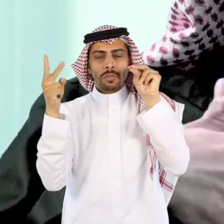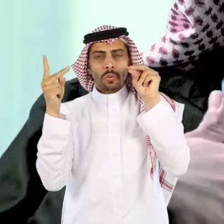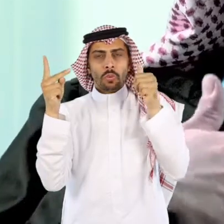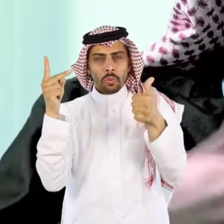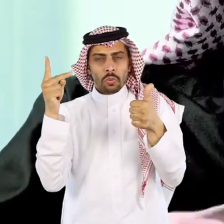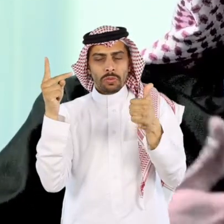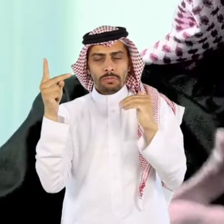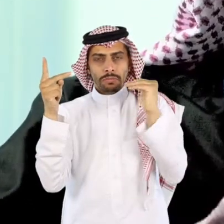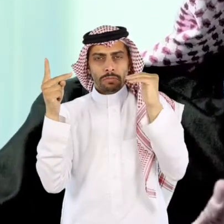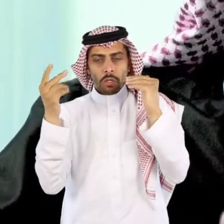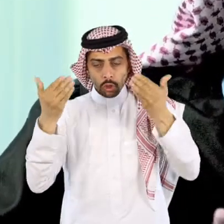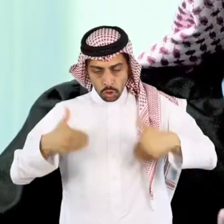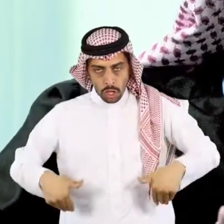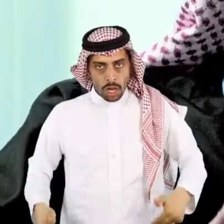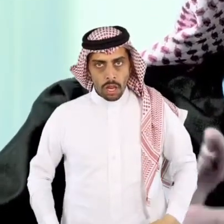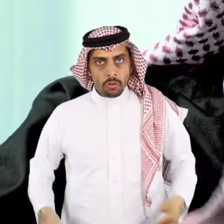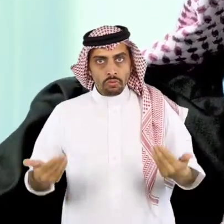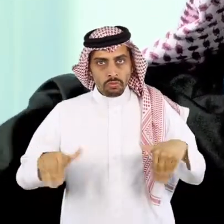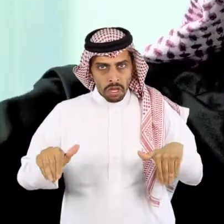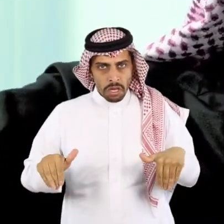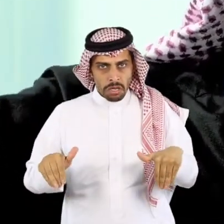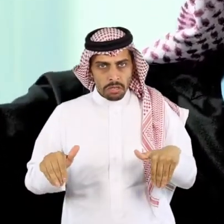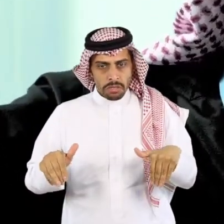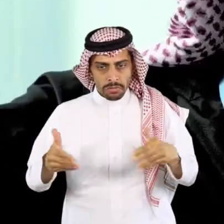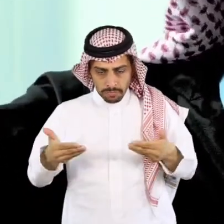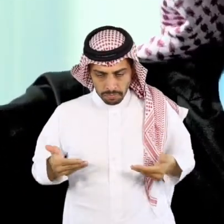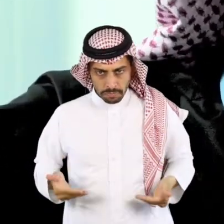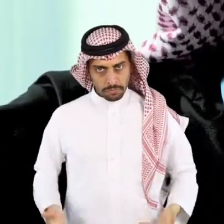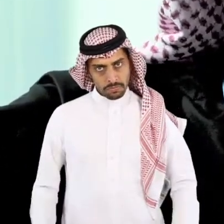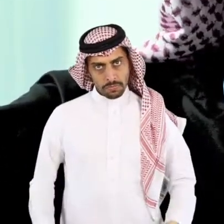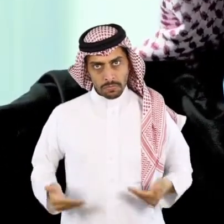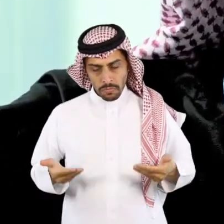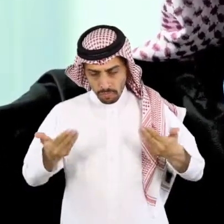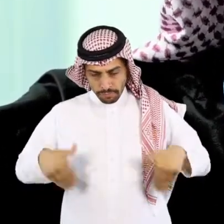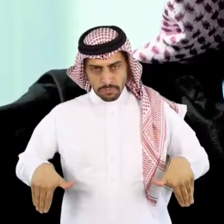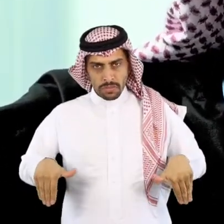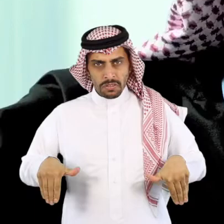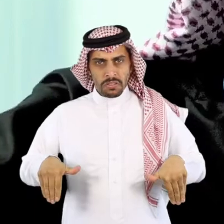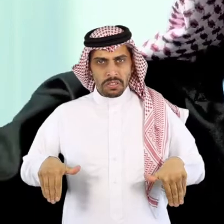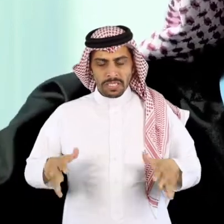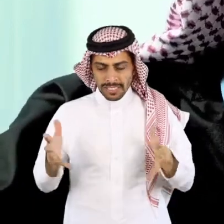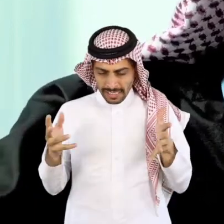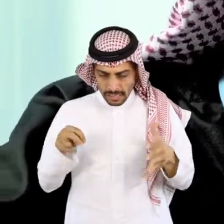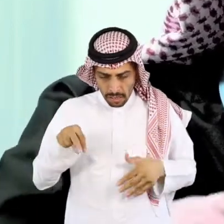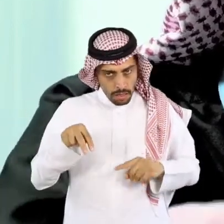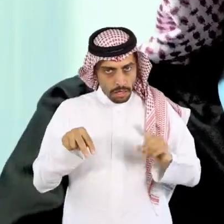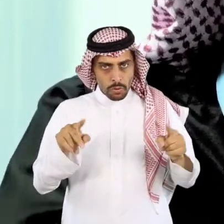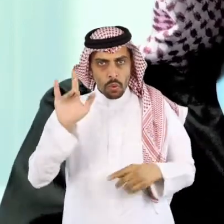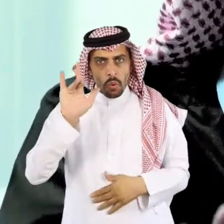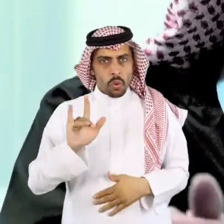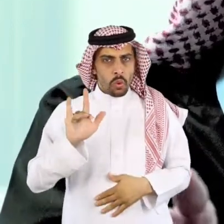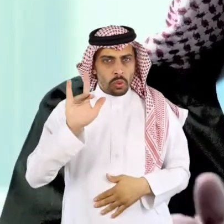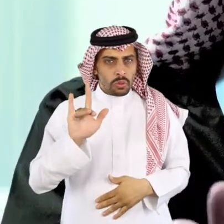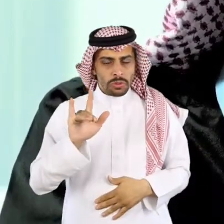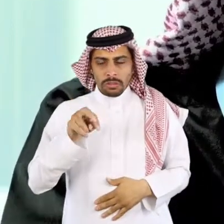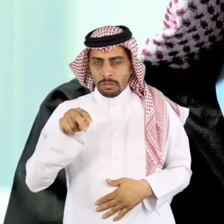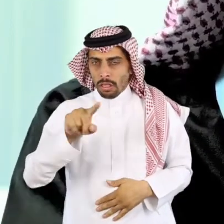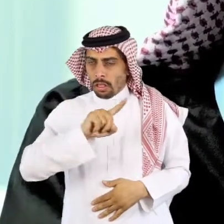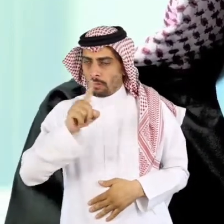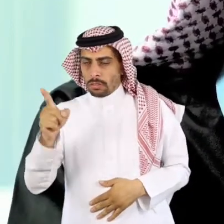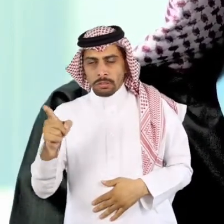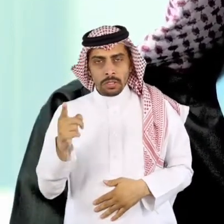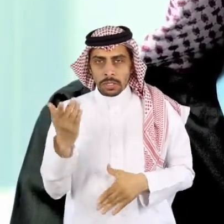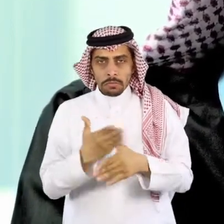كنت جاني شلل نصفي من الويست، من النص الأسفل كله شل على الكرسي، على ما